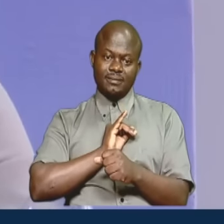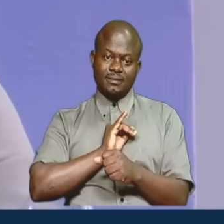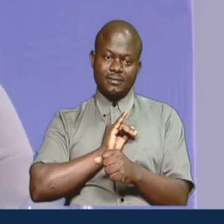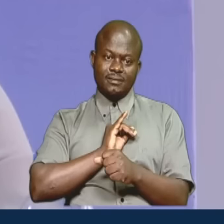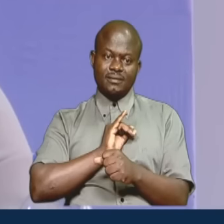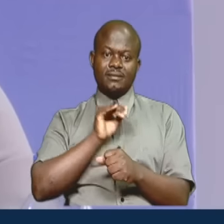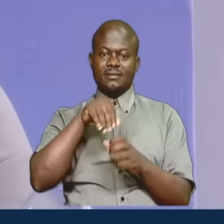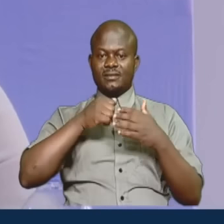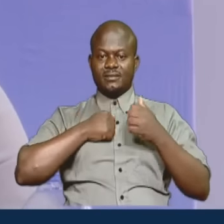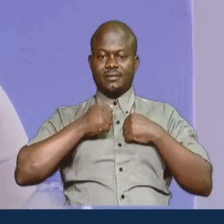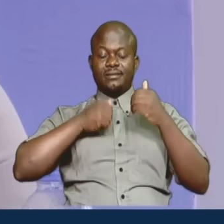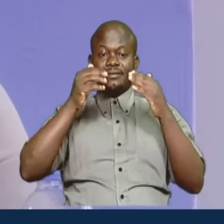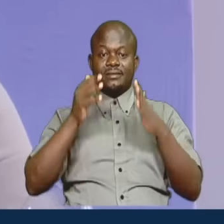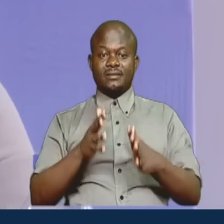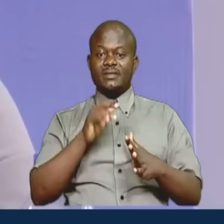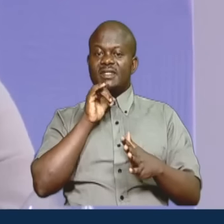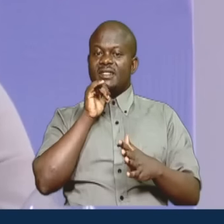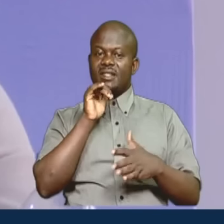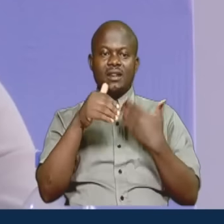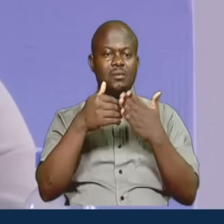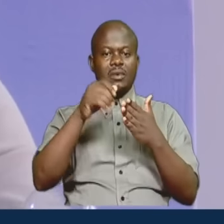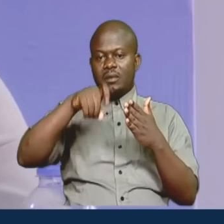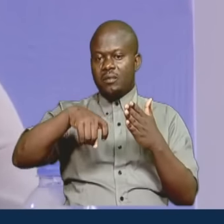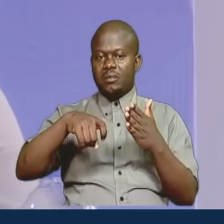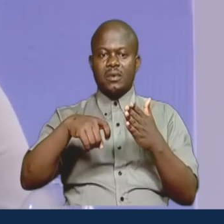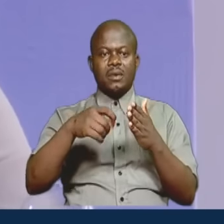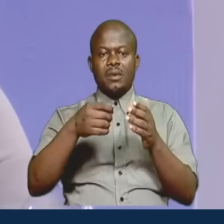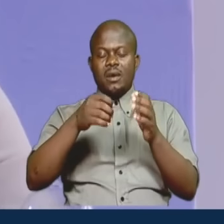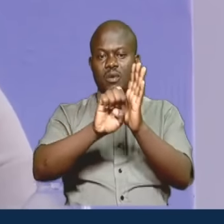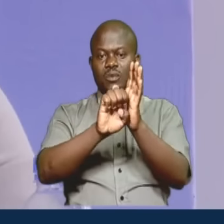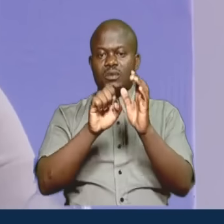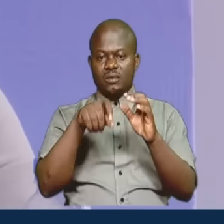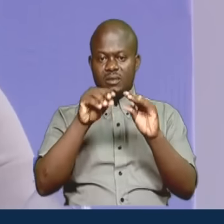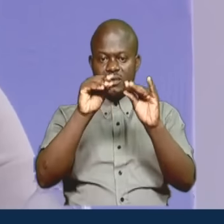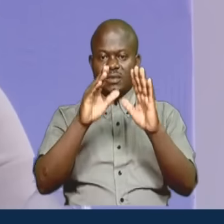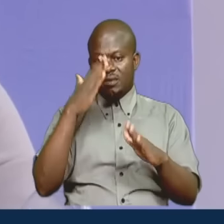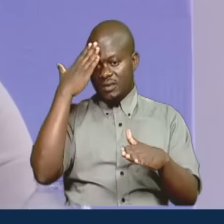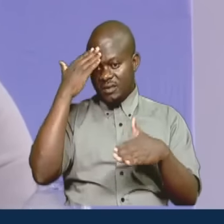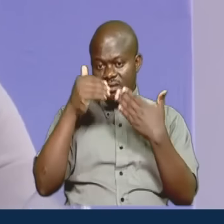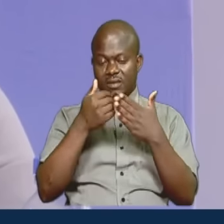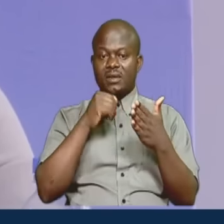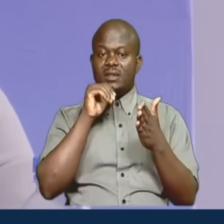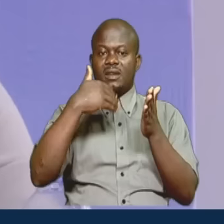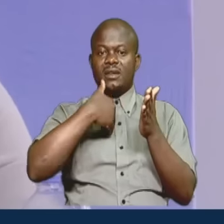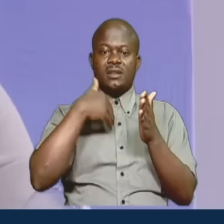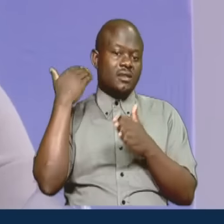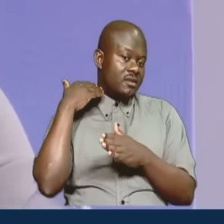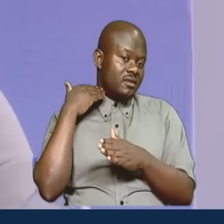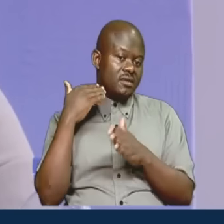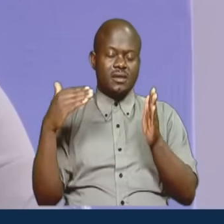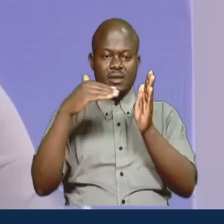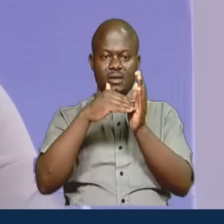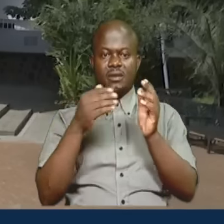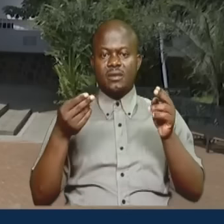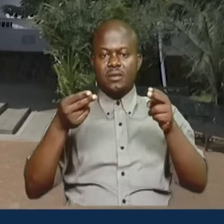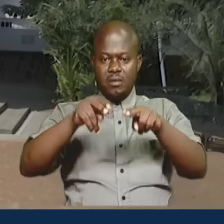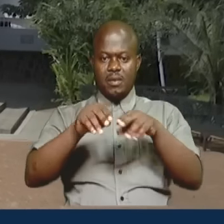hano mu Rwanda ntabwo yari kwiye kuba urugero, ndetse kugira ngo hatagira Jenoside yindi ibaho ku